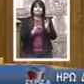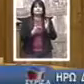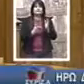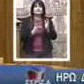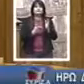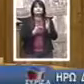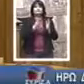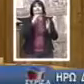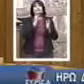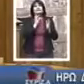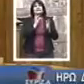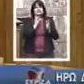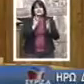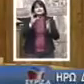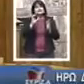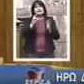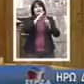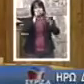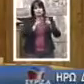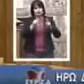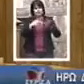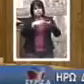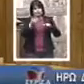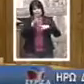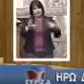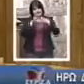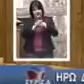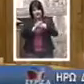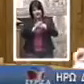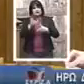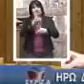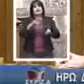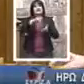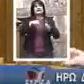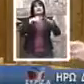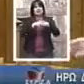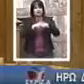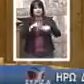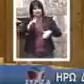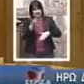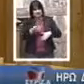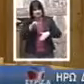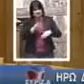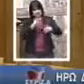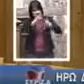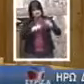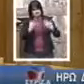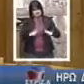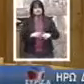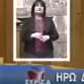αλλά με την αμαρτωλή τριάδα του Διεθνούς Νομισματικού Ταμείου, της Ευρωπαϊκής Ένωσης και της Ευρωπαϊκής Κεντρικής Τράπεζας. Στο προκείμενο